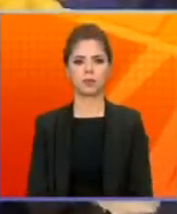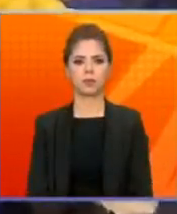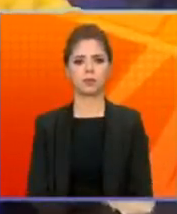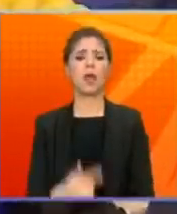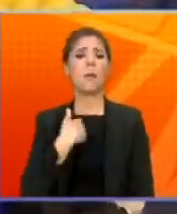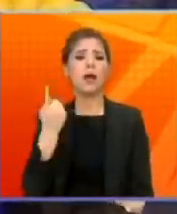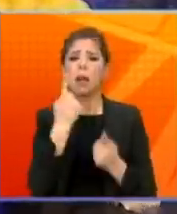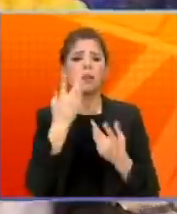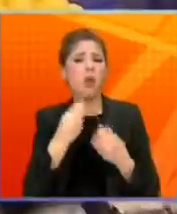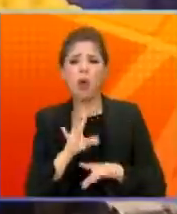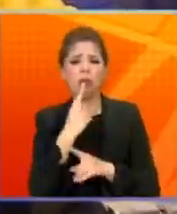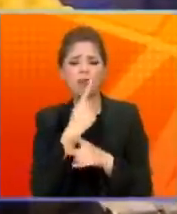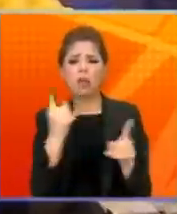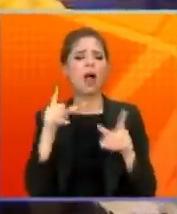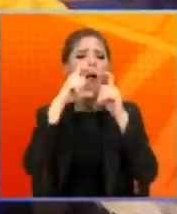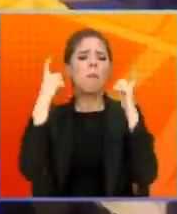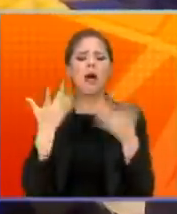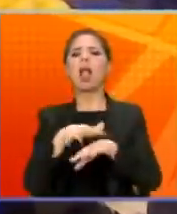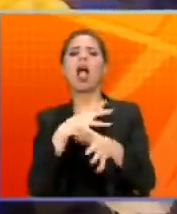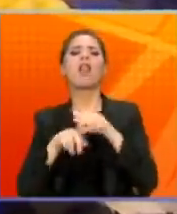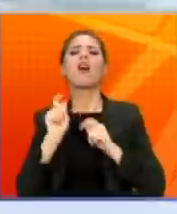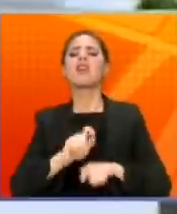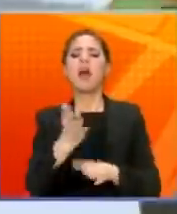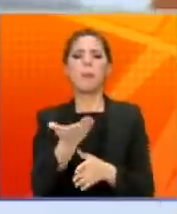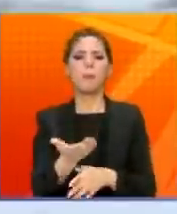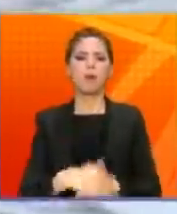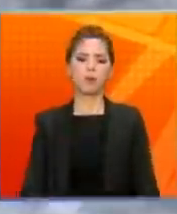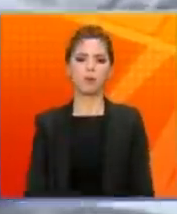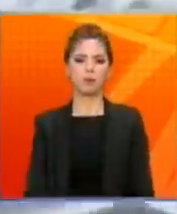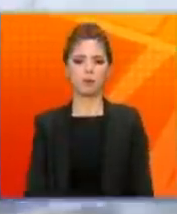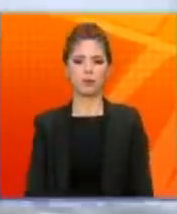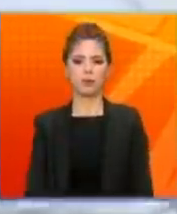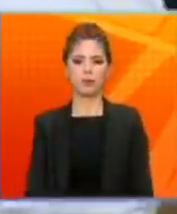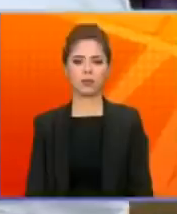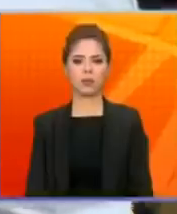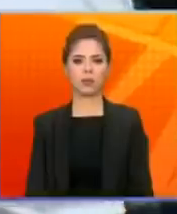Sen bana bir şey olmaz diyerekten ve Maske ve eldiven kullanarak geliyorlar